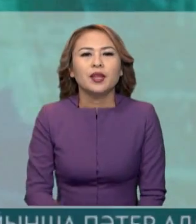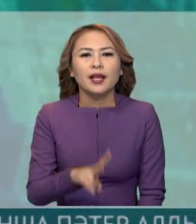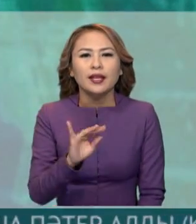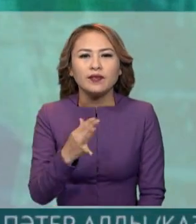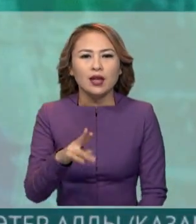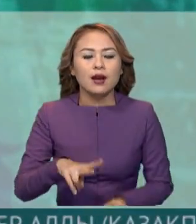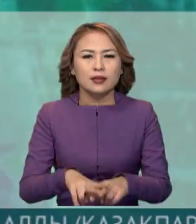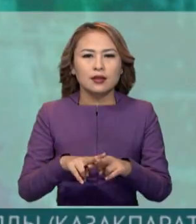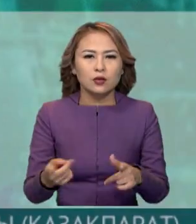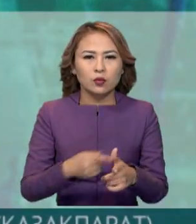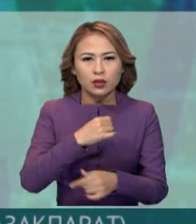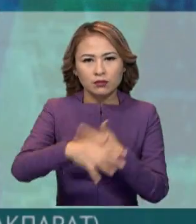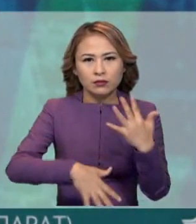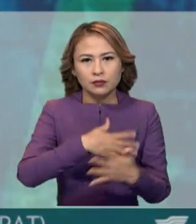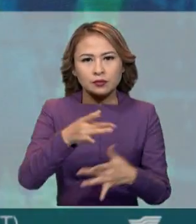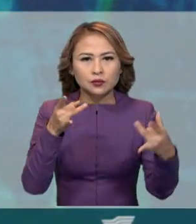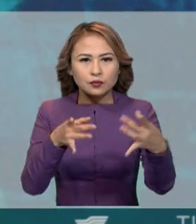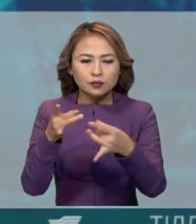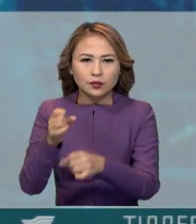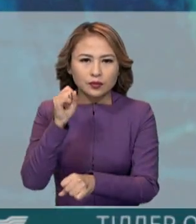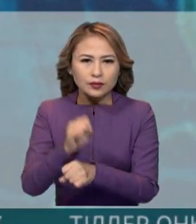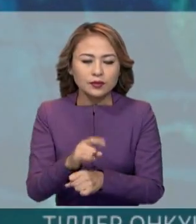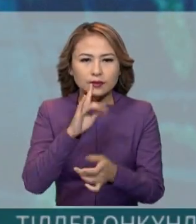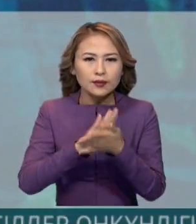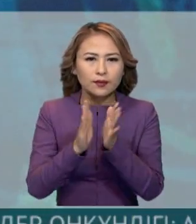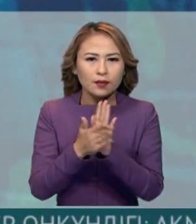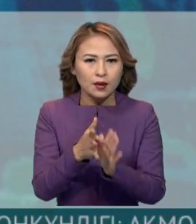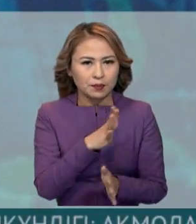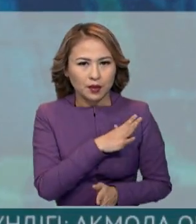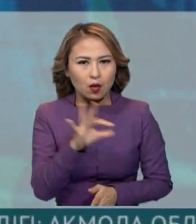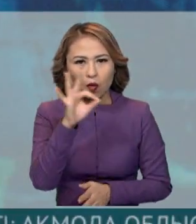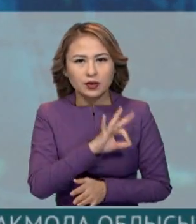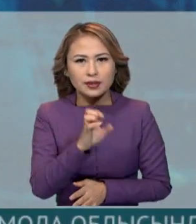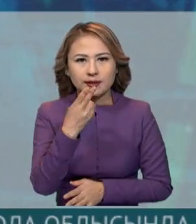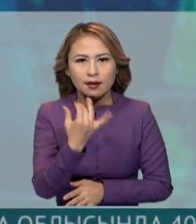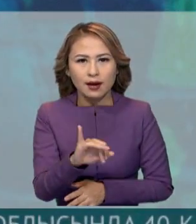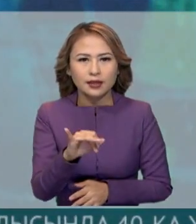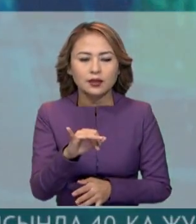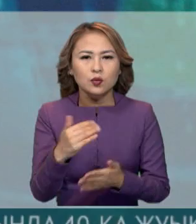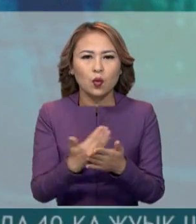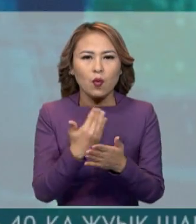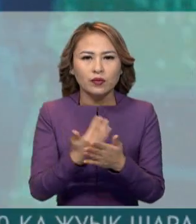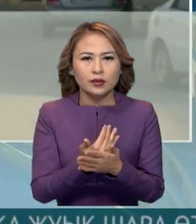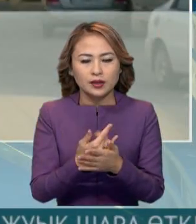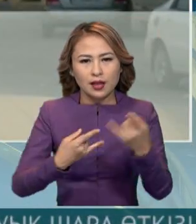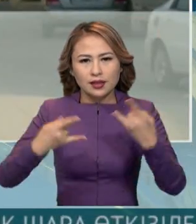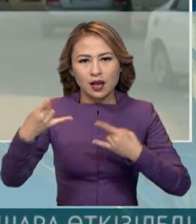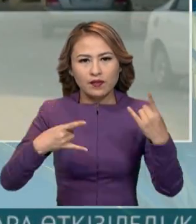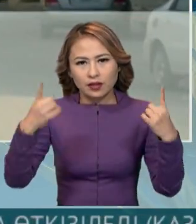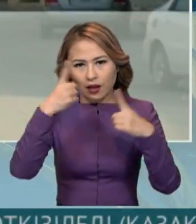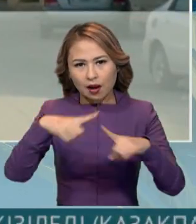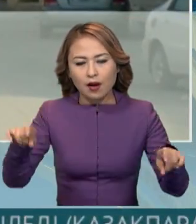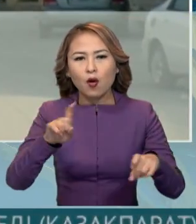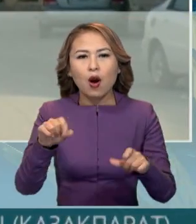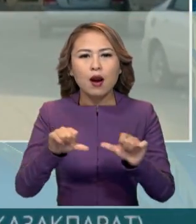Ливия астанасындағы қақтығысушы топтар оқ атуды тоқтату туралы келісімге келді. Бұл туралы Sky News Арабия телеарнасы